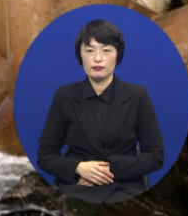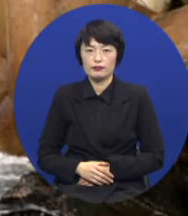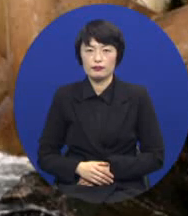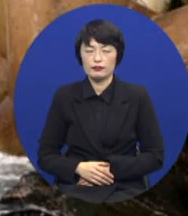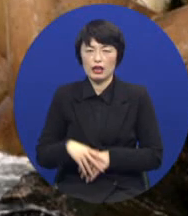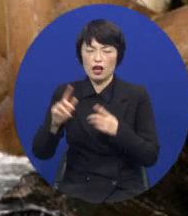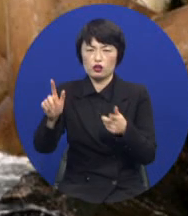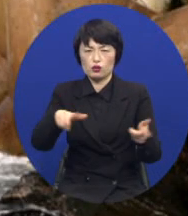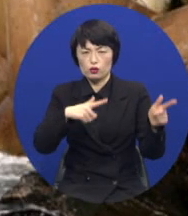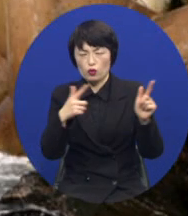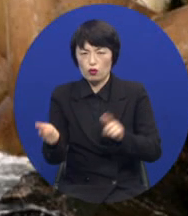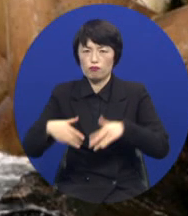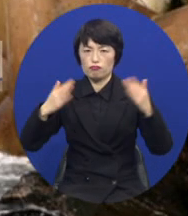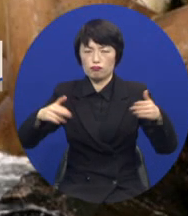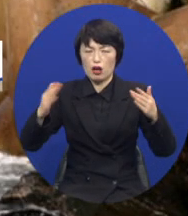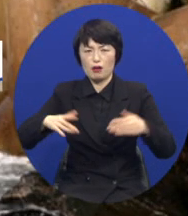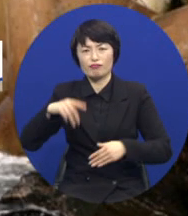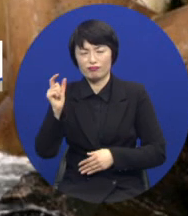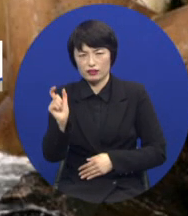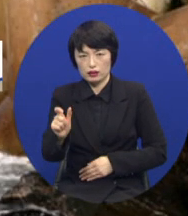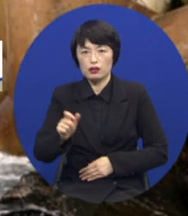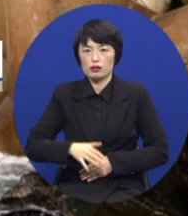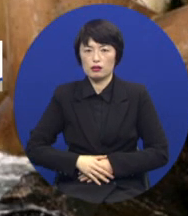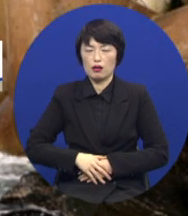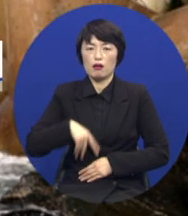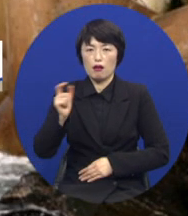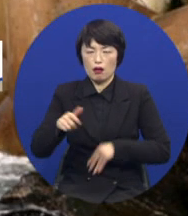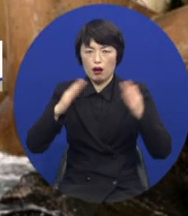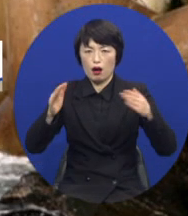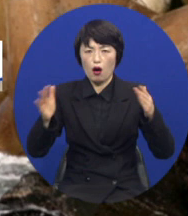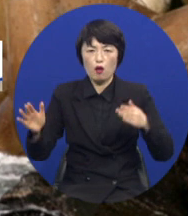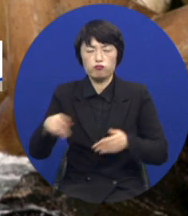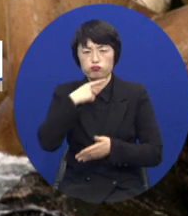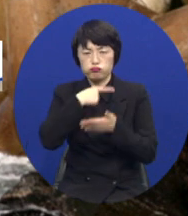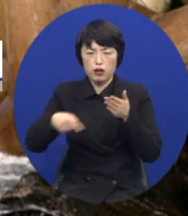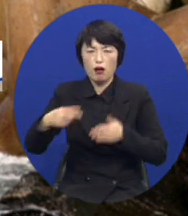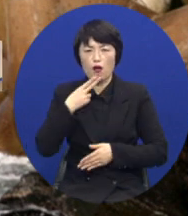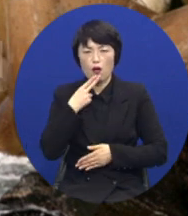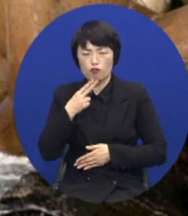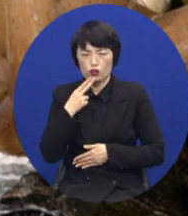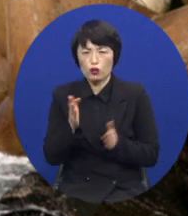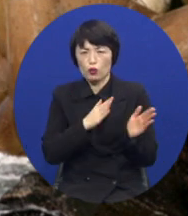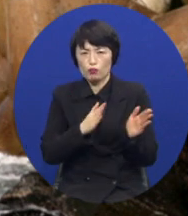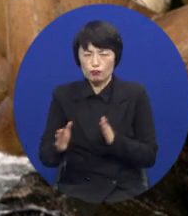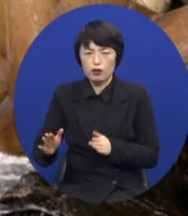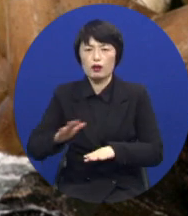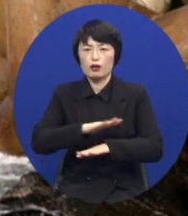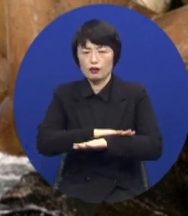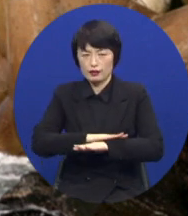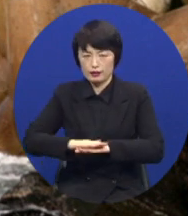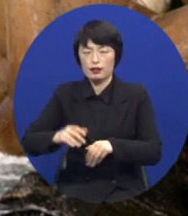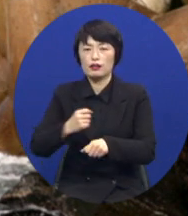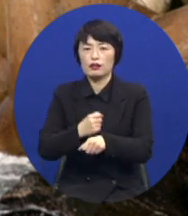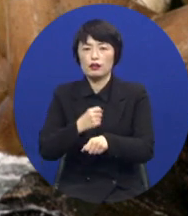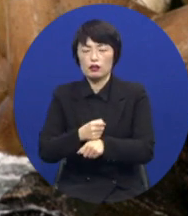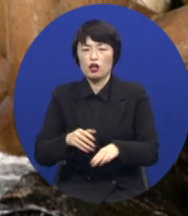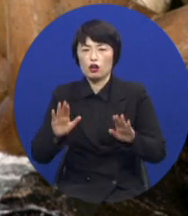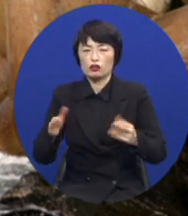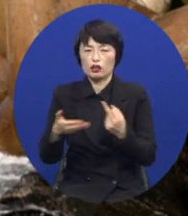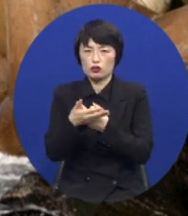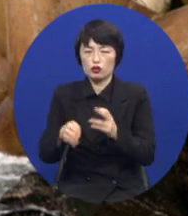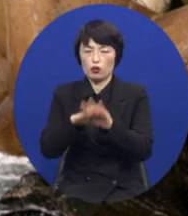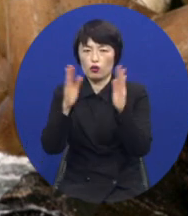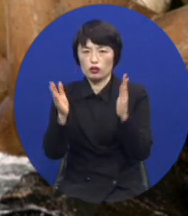종일 바람이 세차게 불고 있습니다 강풍 피해 없도록 대비 레 잘 하셔야 겠는데요 현자의 제주도 전 지역에 강풍 주의보가